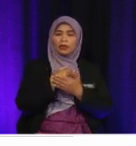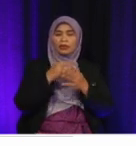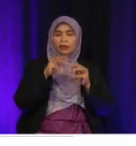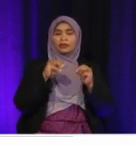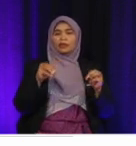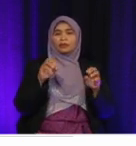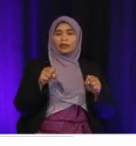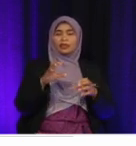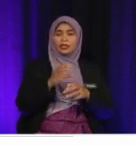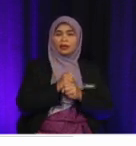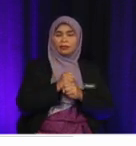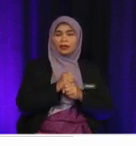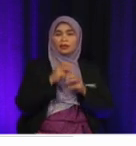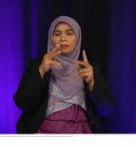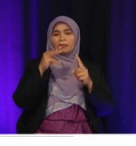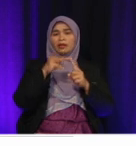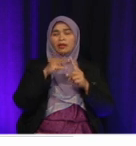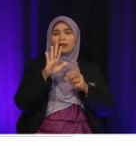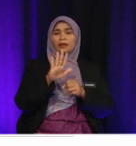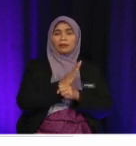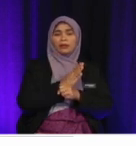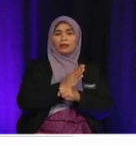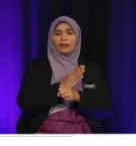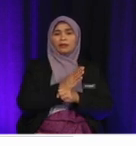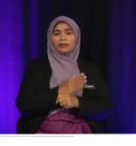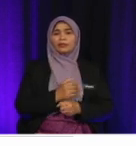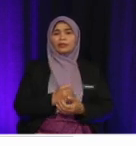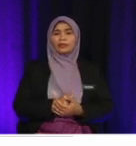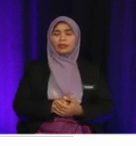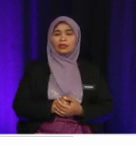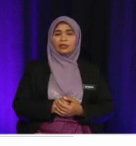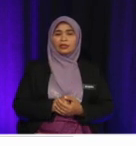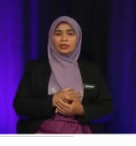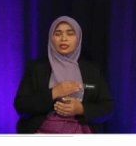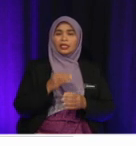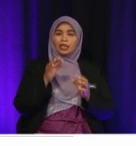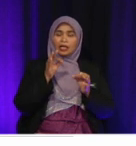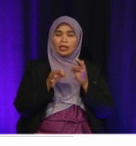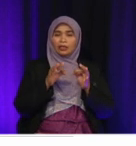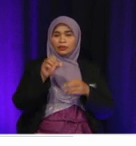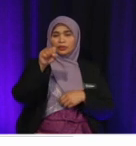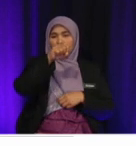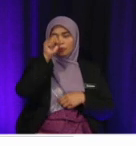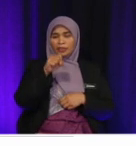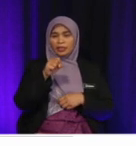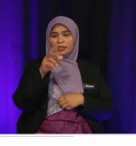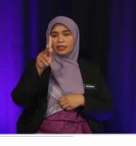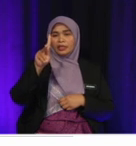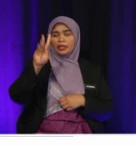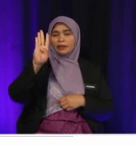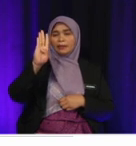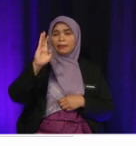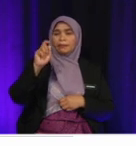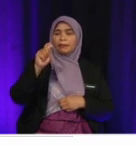mendapat markah penuh di situ ada isi dan huraian manakala untuk soalan kebat